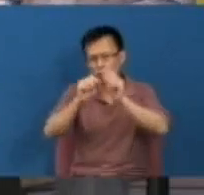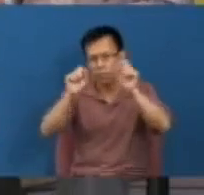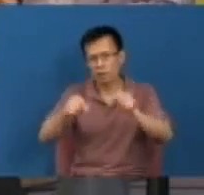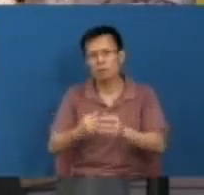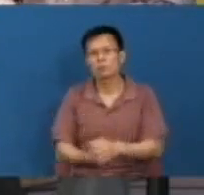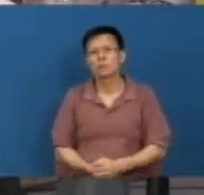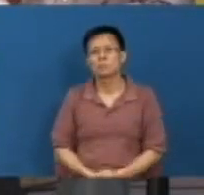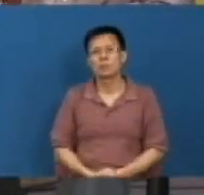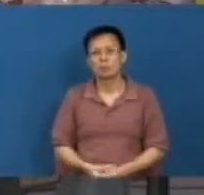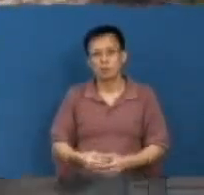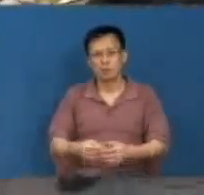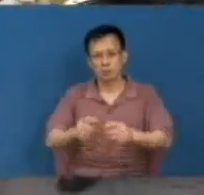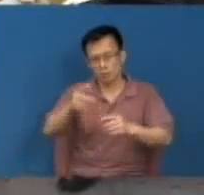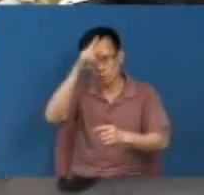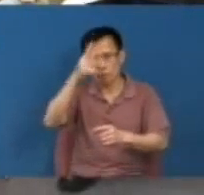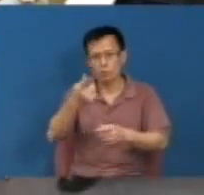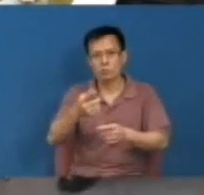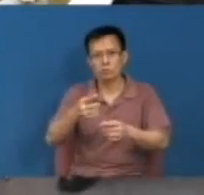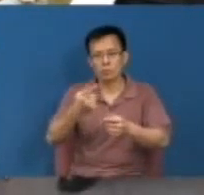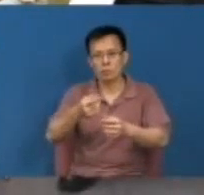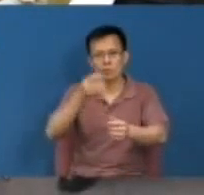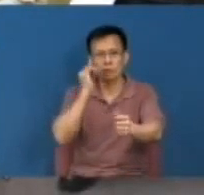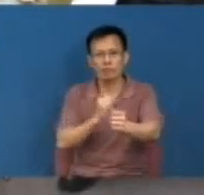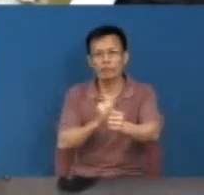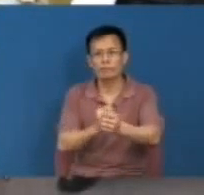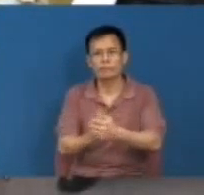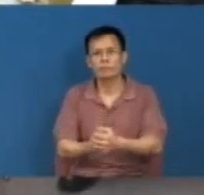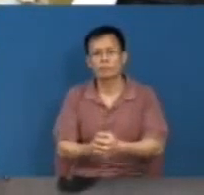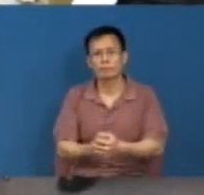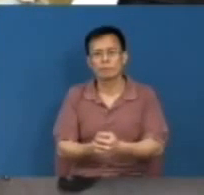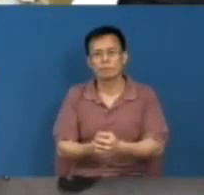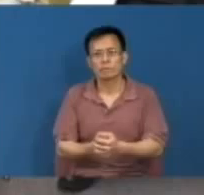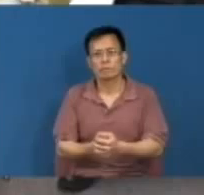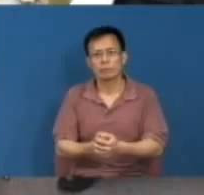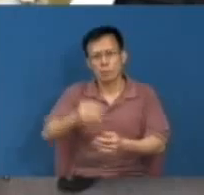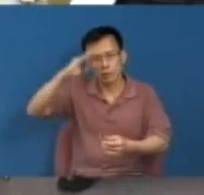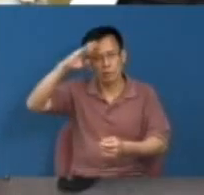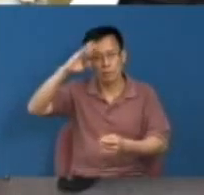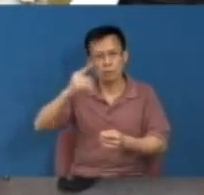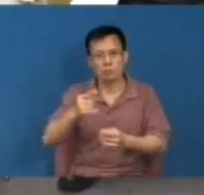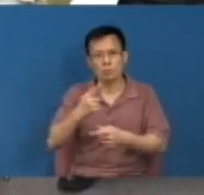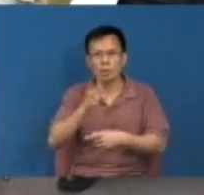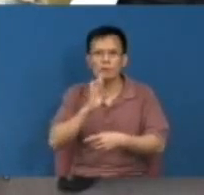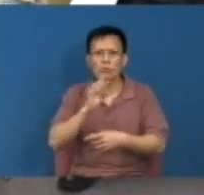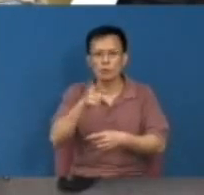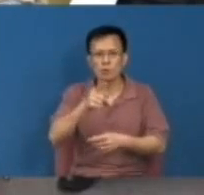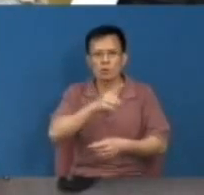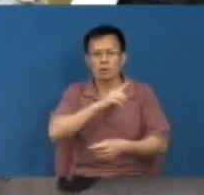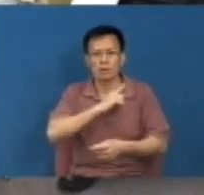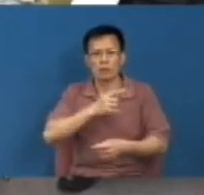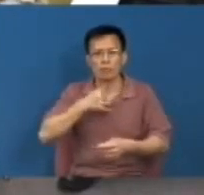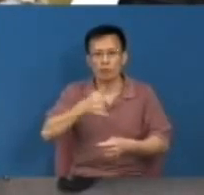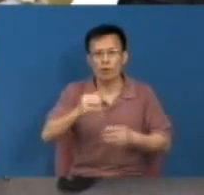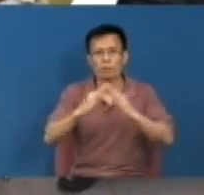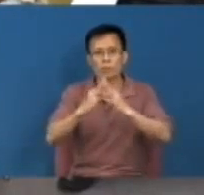咧？真 係已經犯法嘅啦，佢已經犯法啦。 我當其時又同警方講，我話即係阿警察先生，你如果翻到屋企就突然間發覺你個